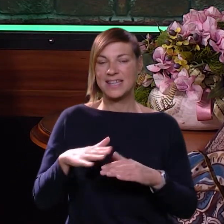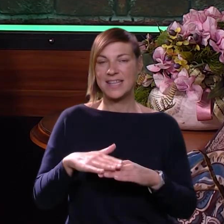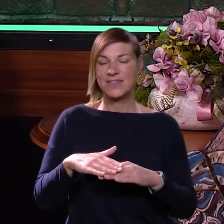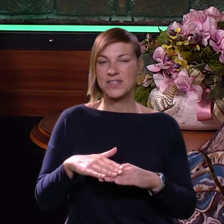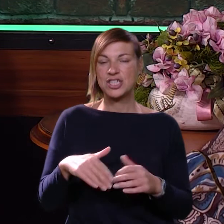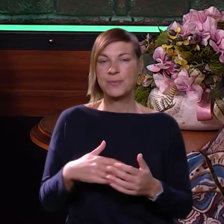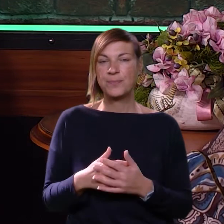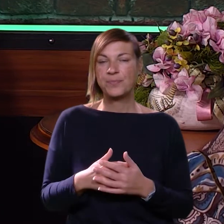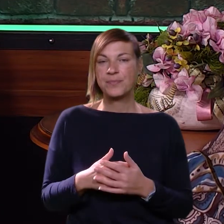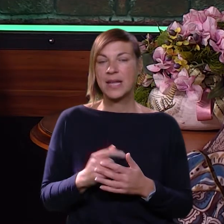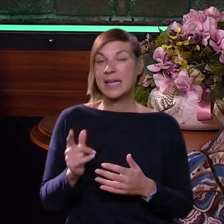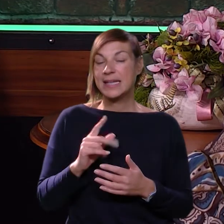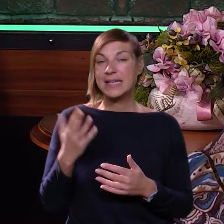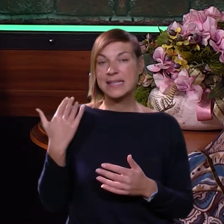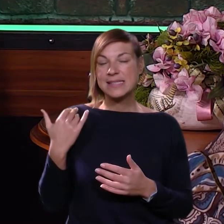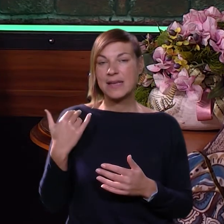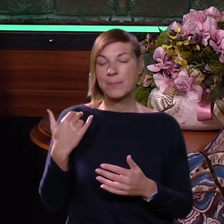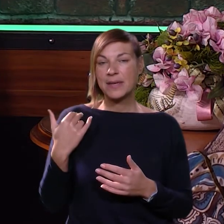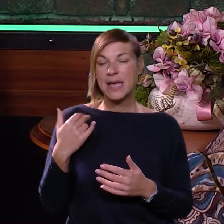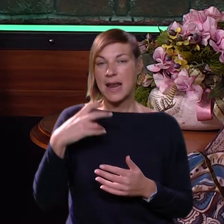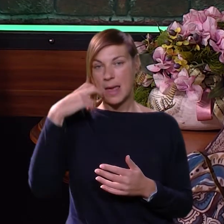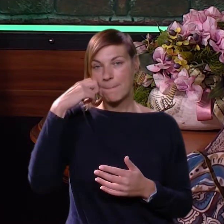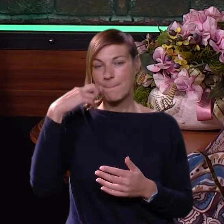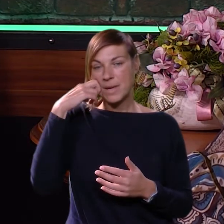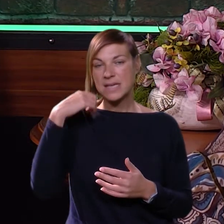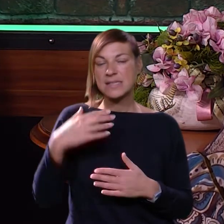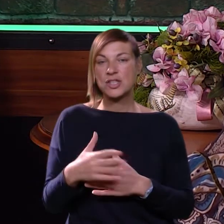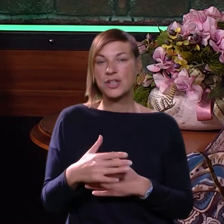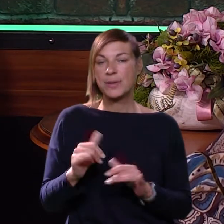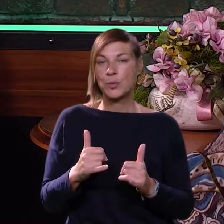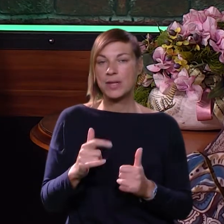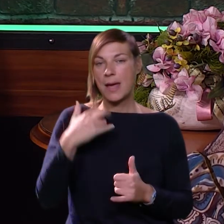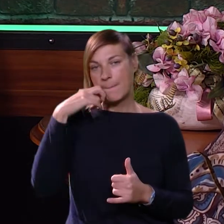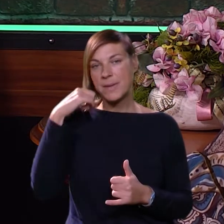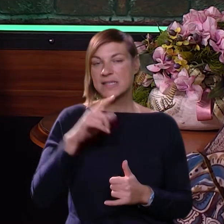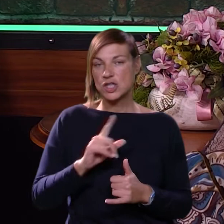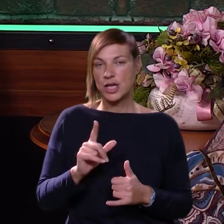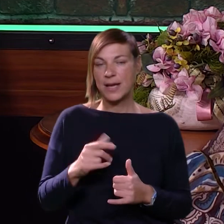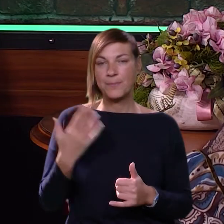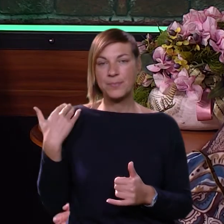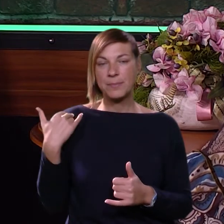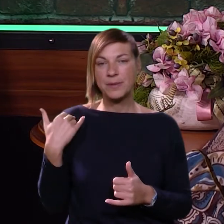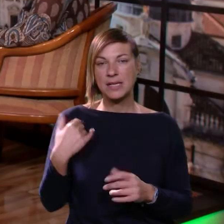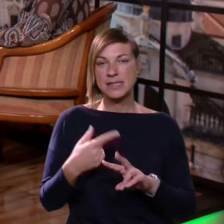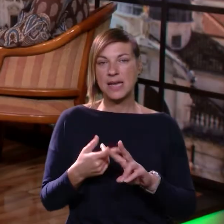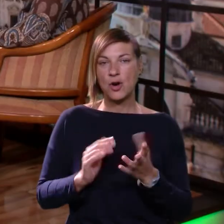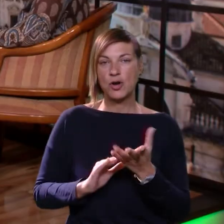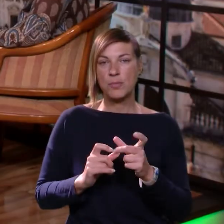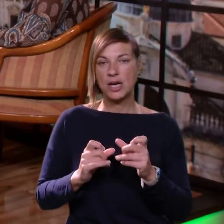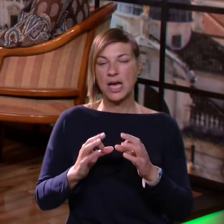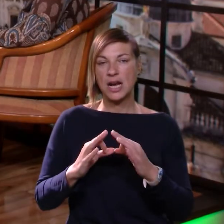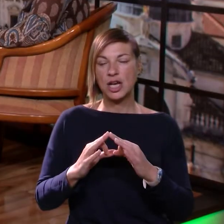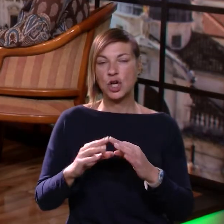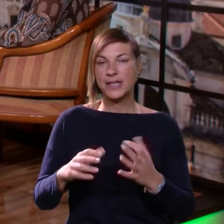više onako meso, kao što riba. Sam jela. Tad nisam jela uglavnom uopće meso. Ribu da, meso ne. Bila si na